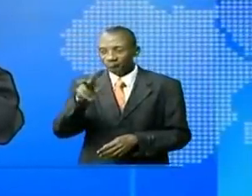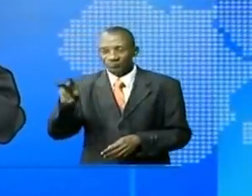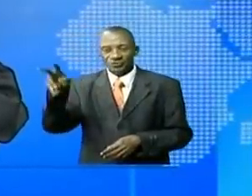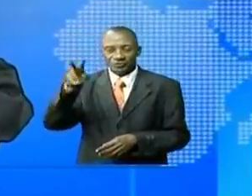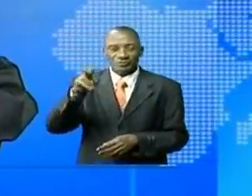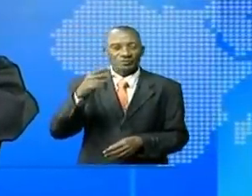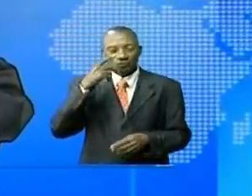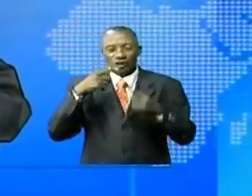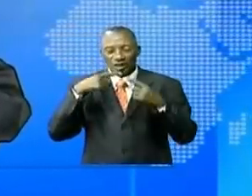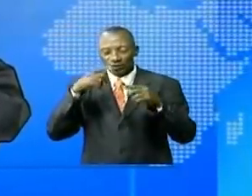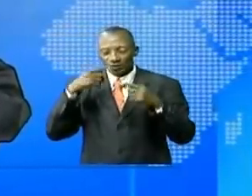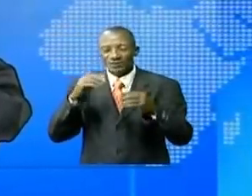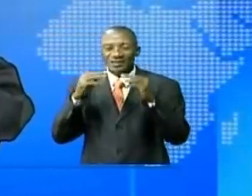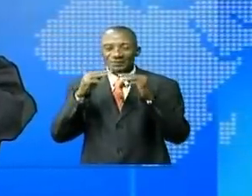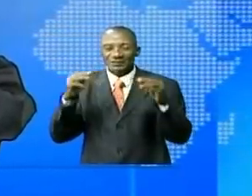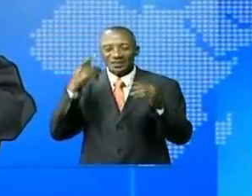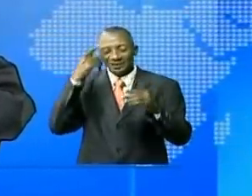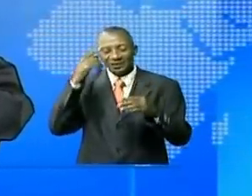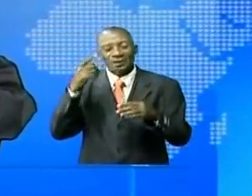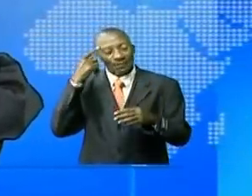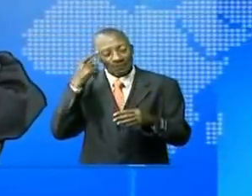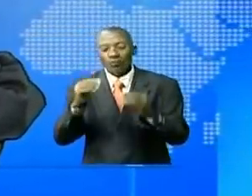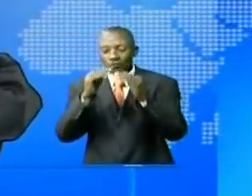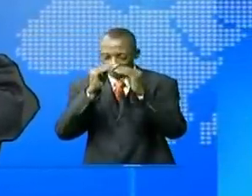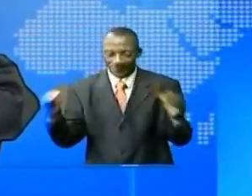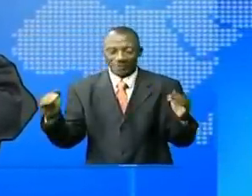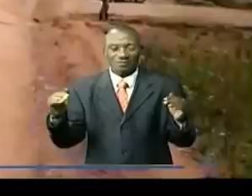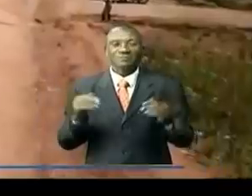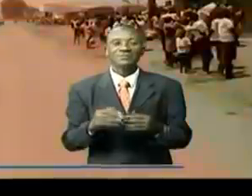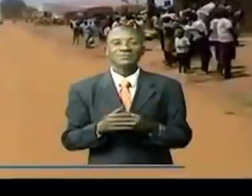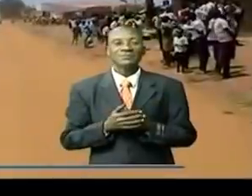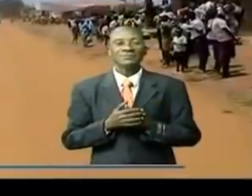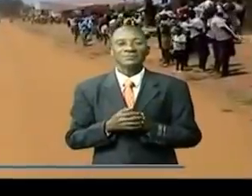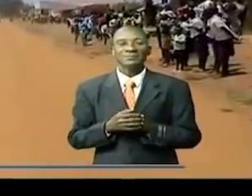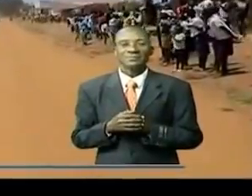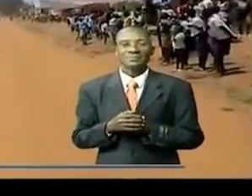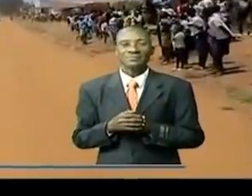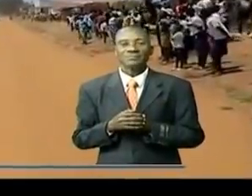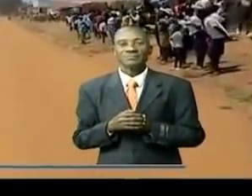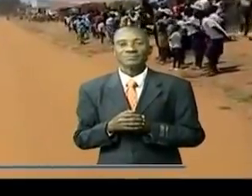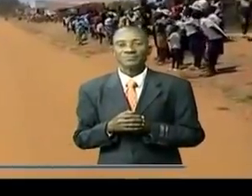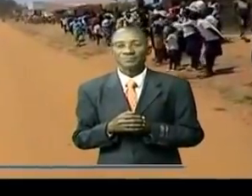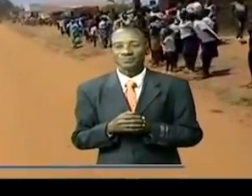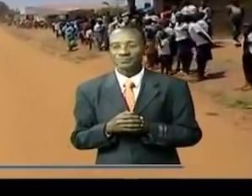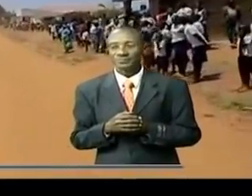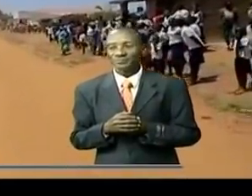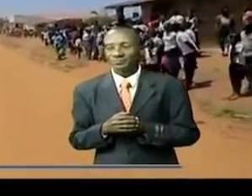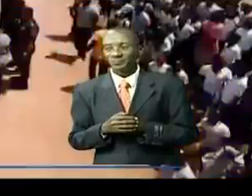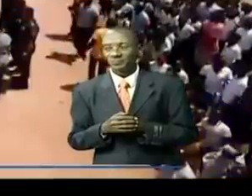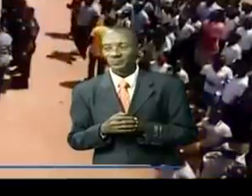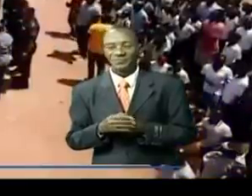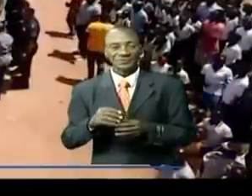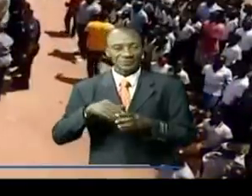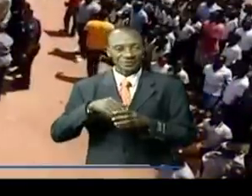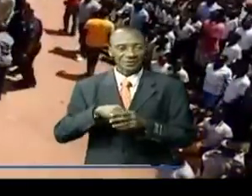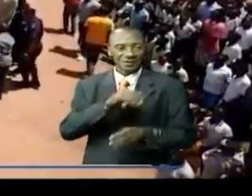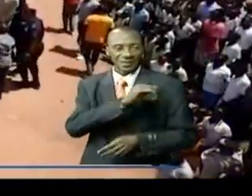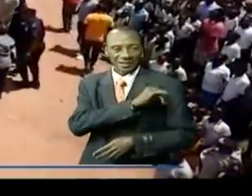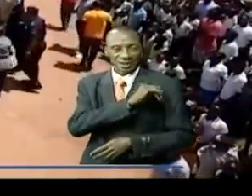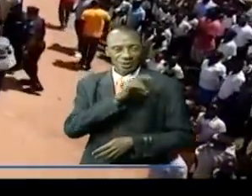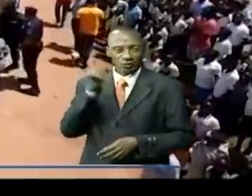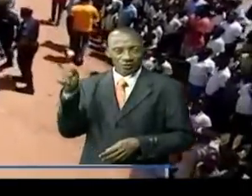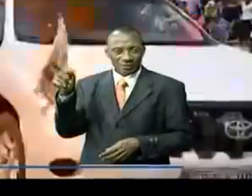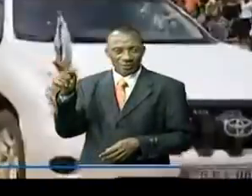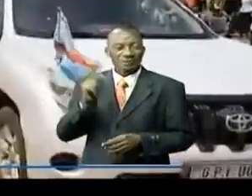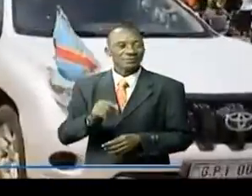et filles de l'Ituri. Junior Selemani, reportage. Le gouverneur militaire de l'Ituri ne pouvait pas clôturer sa